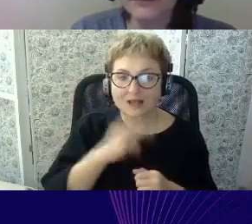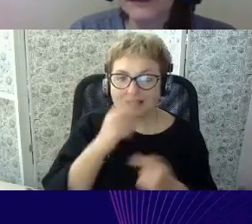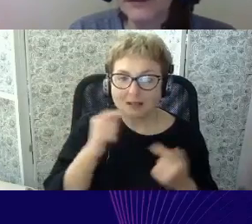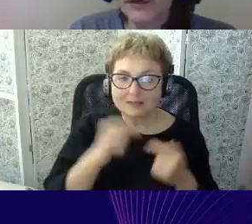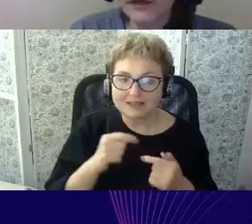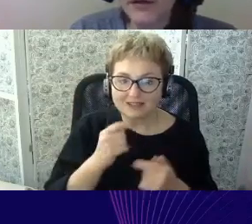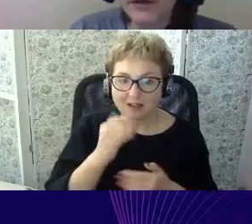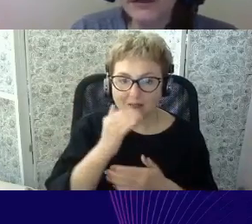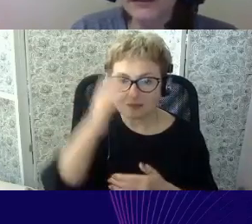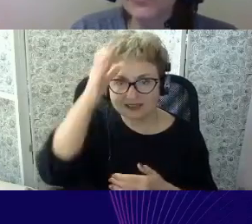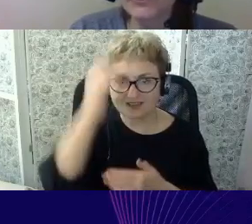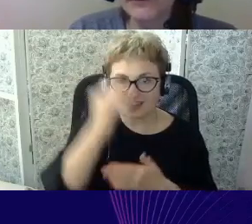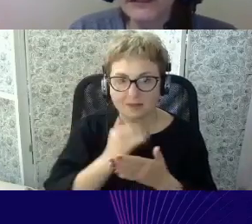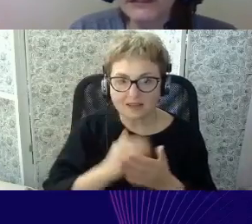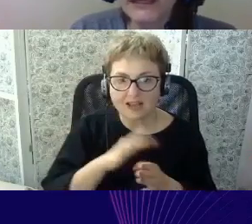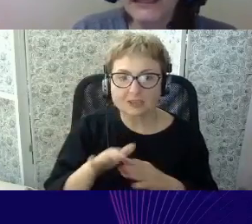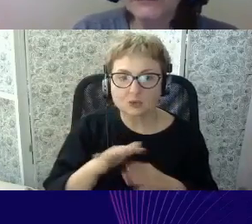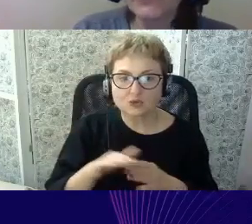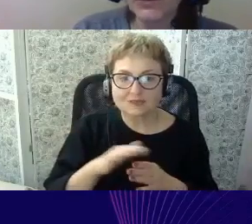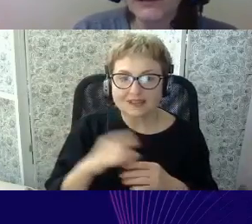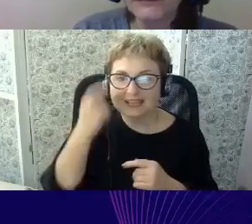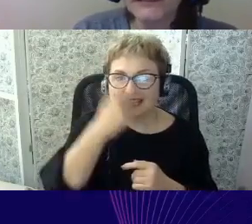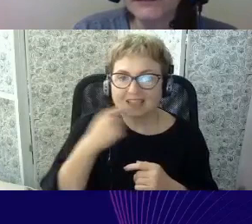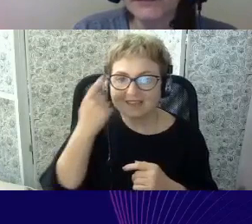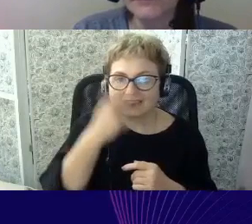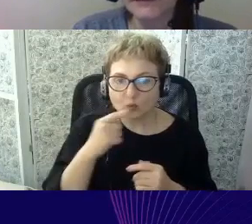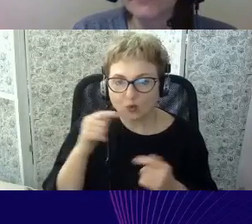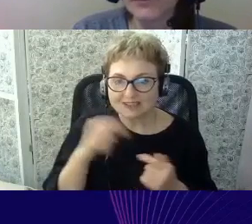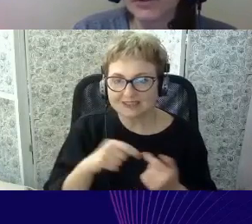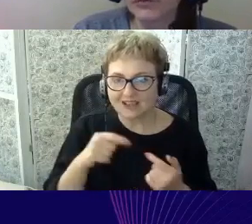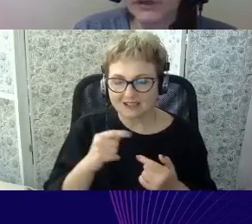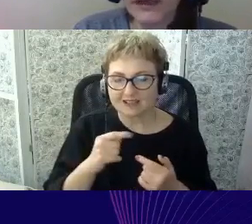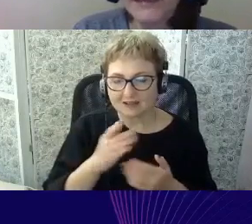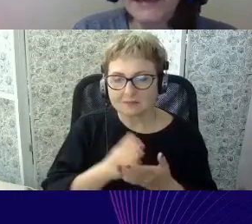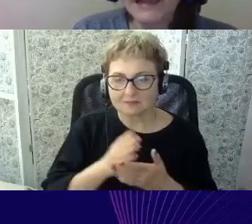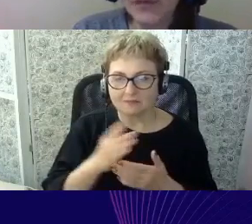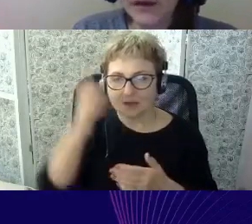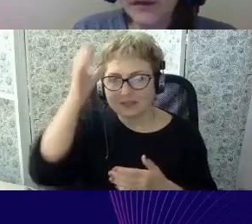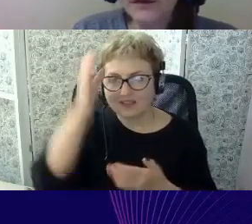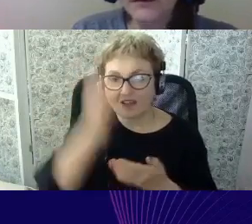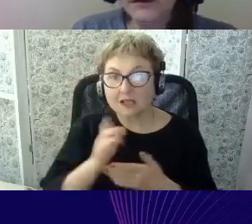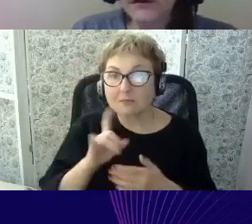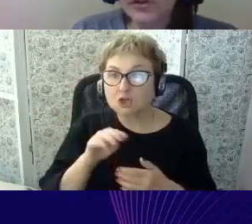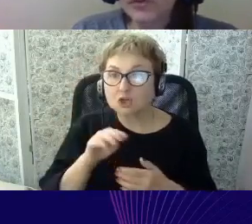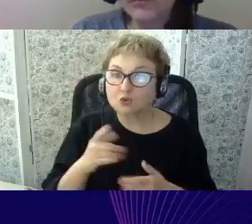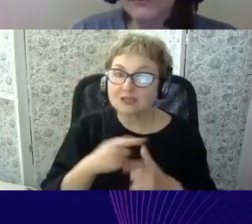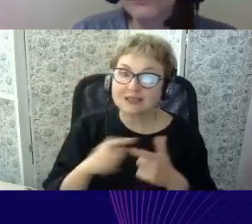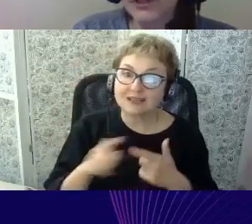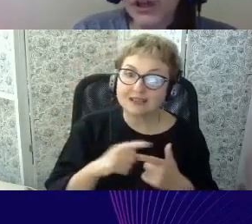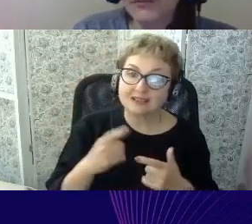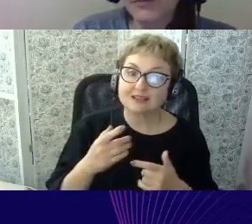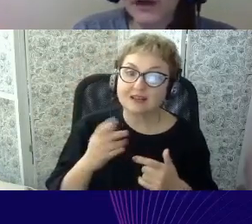адаптированная образовательная программа и осуществляется индивидуализация образовательного маршрута. Либо, что